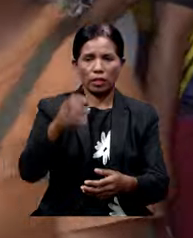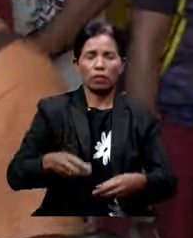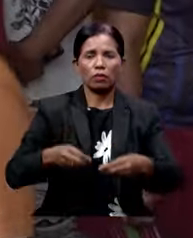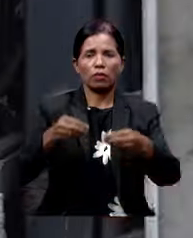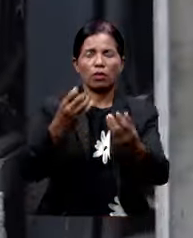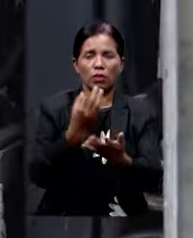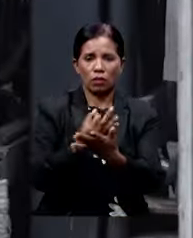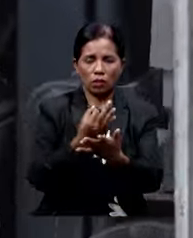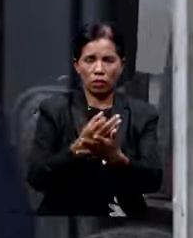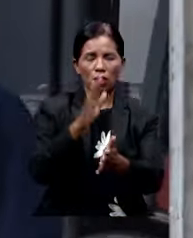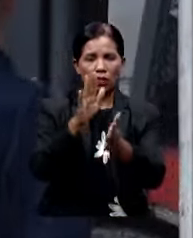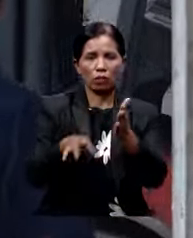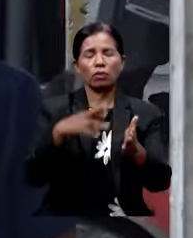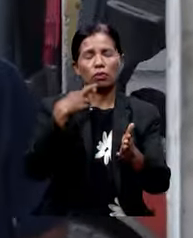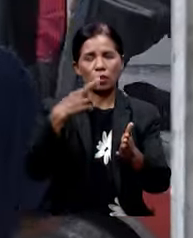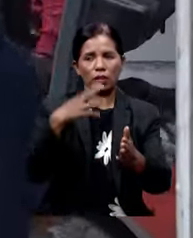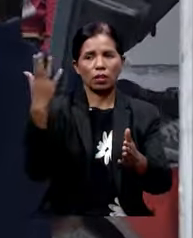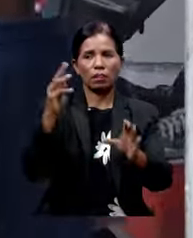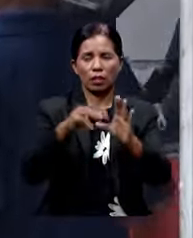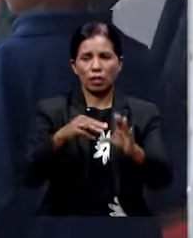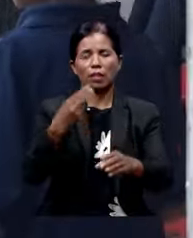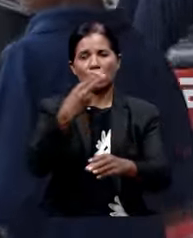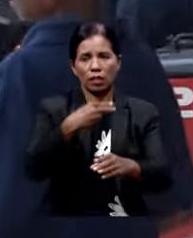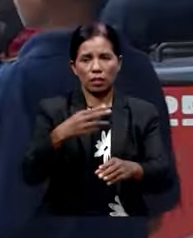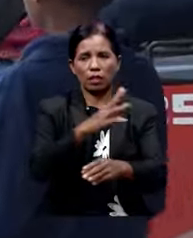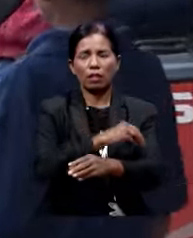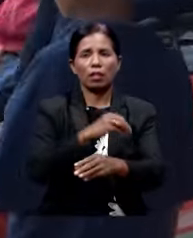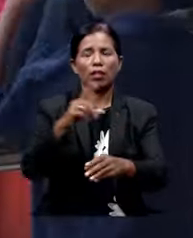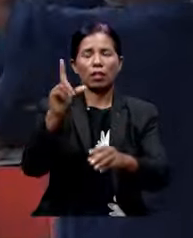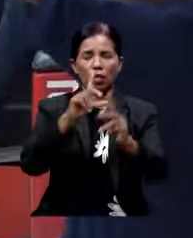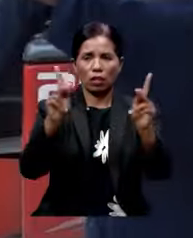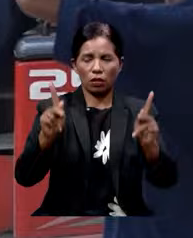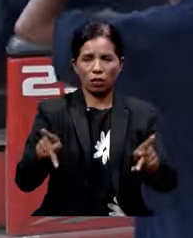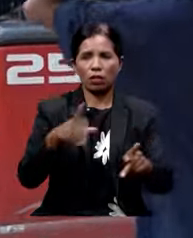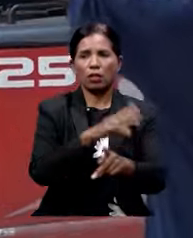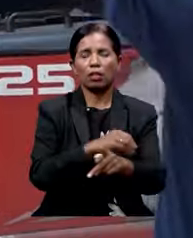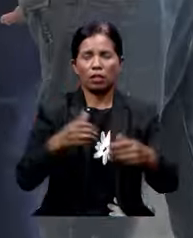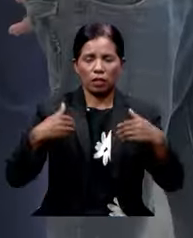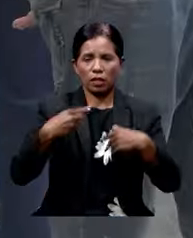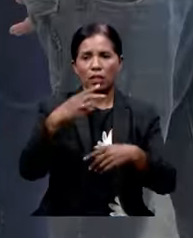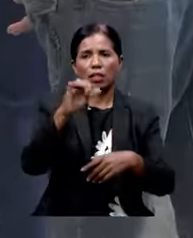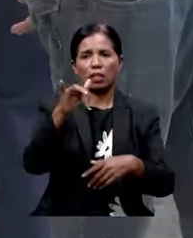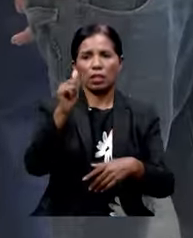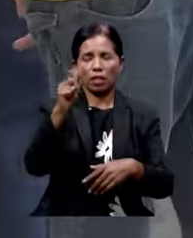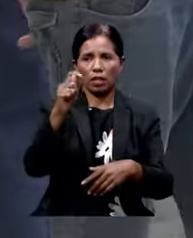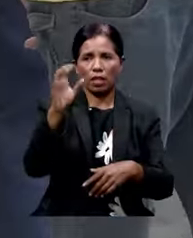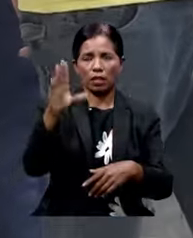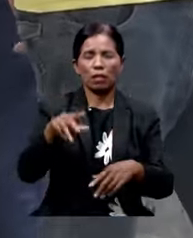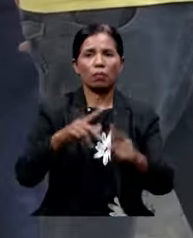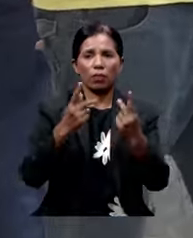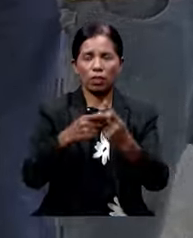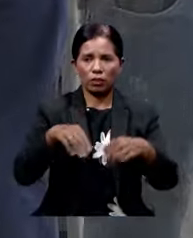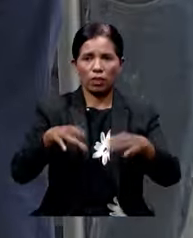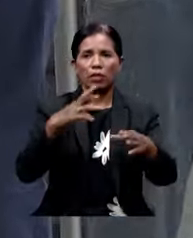ho dihatung volume fos ia mercado. Honune ia kintane asistente manager loja kreatif furak iati jakateten empresa komesa fan una